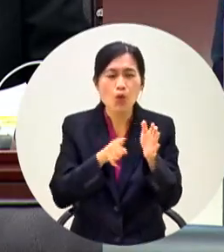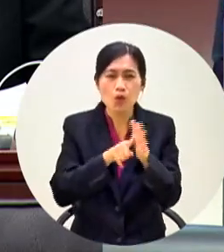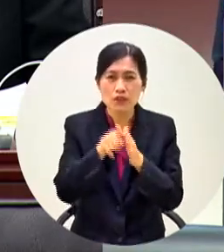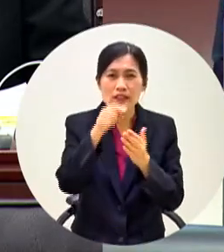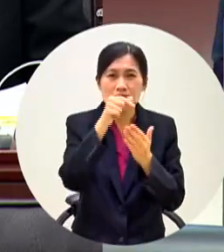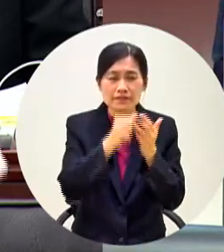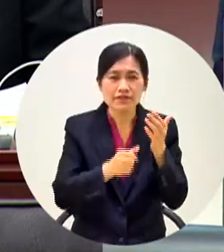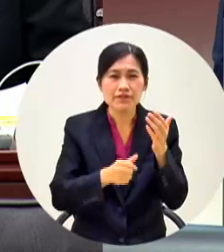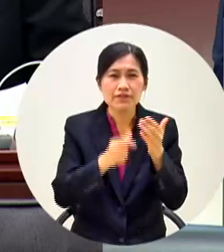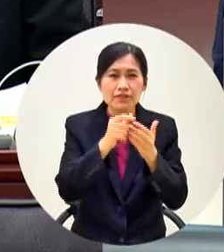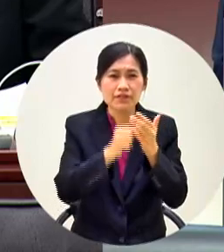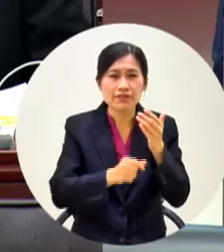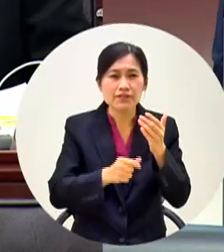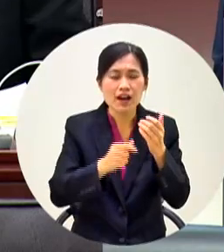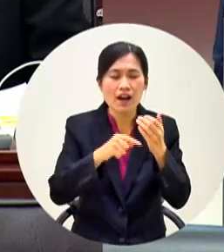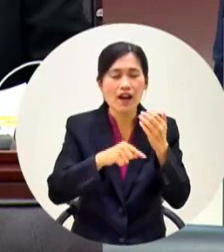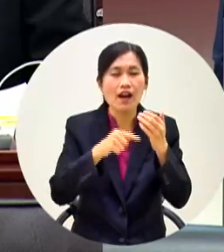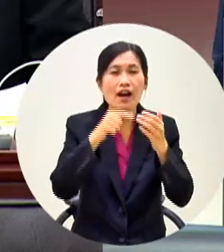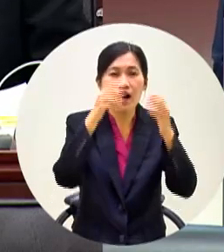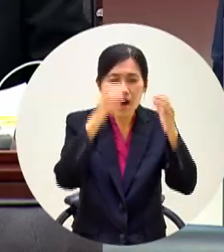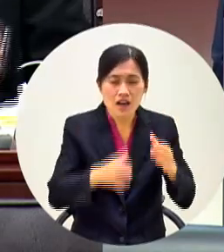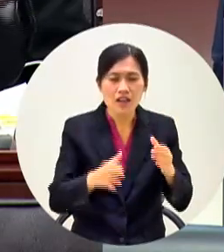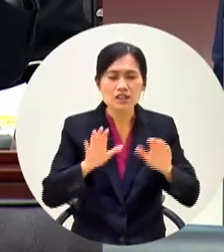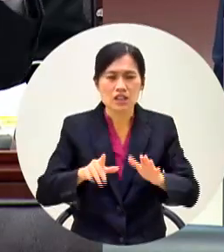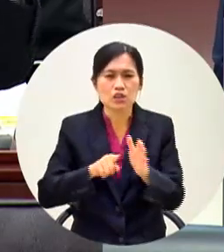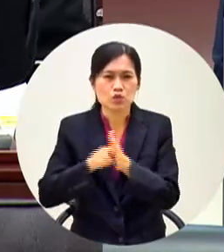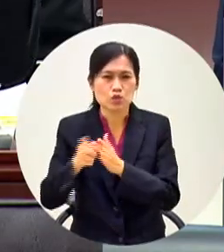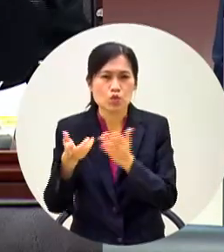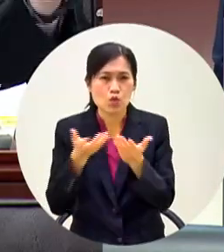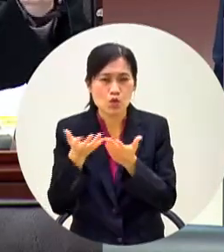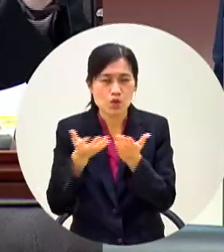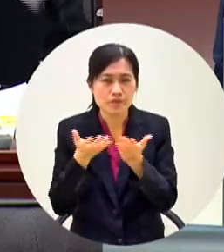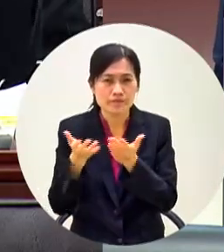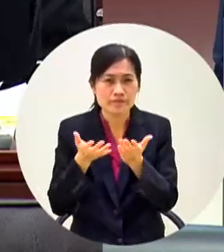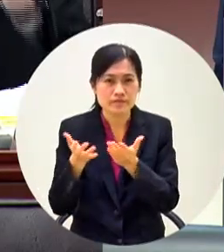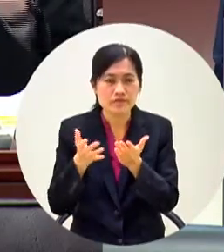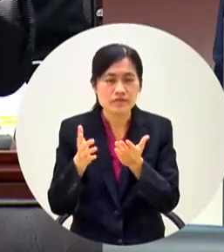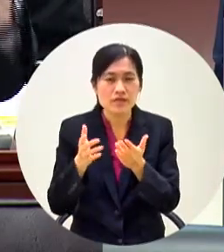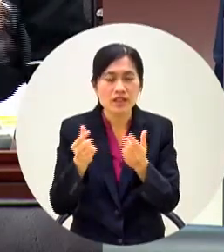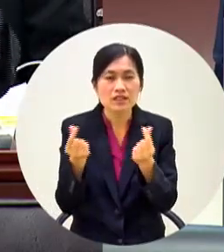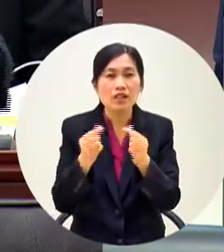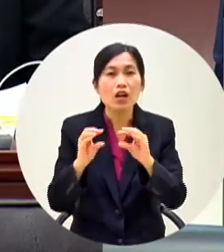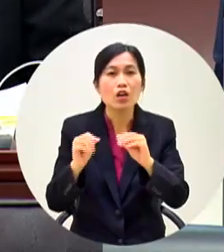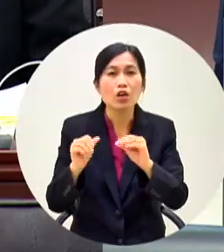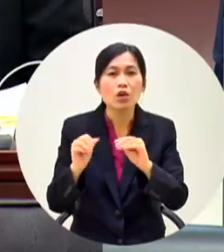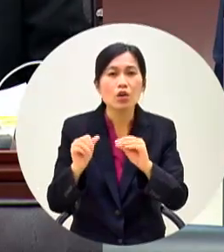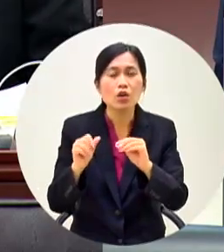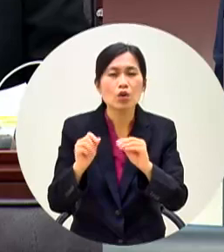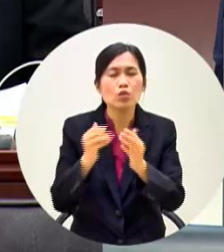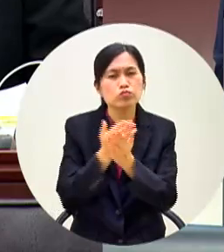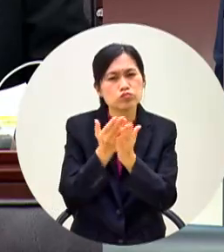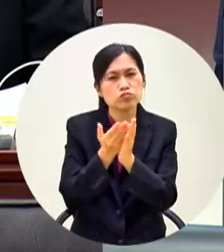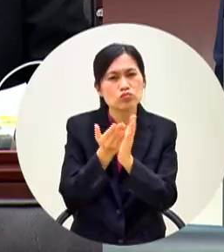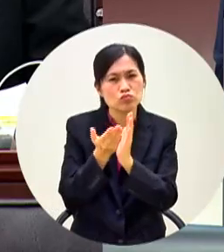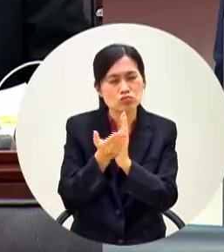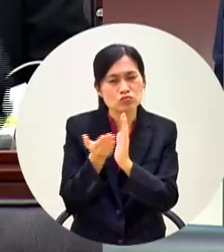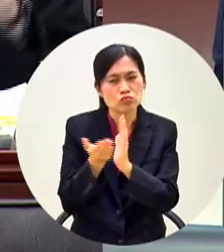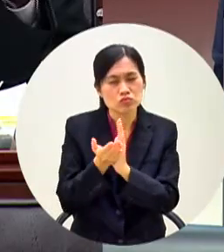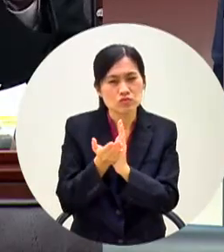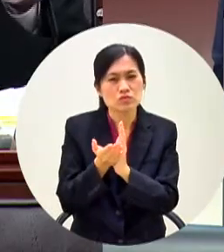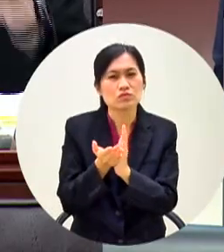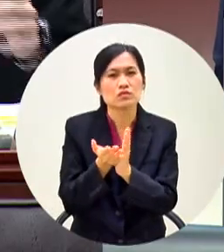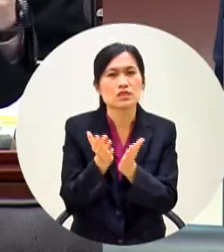法，所以到目前为止，我们是要用专案，包括这个土地等等这些相关的这个事项，